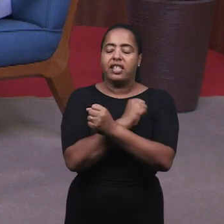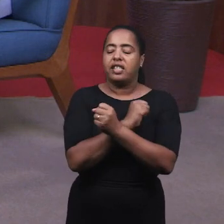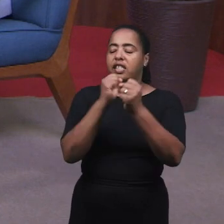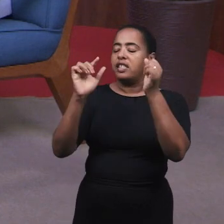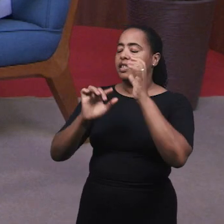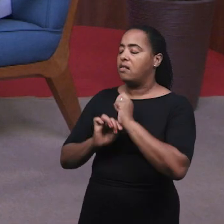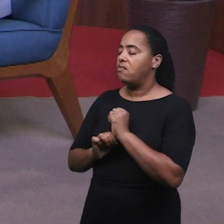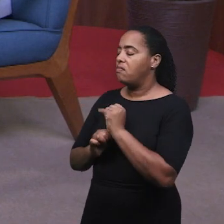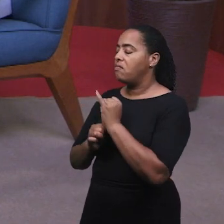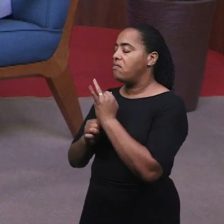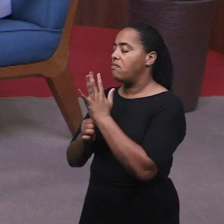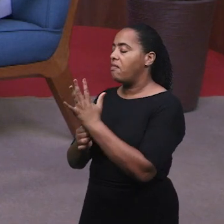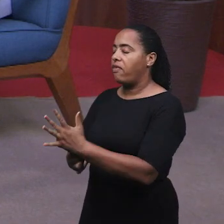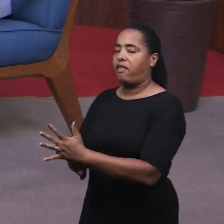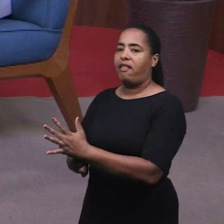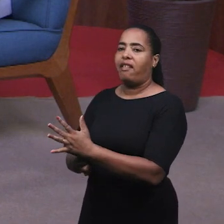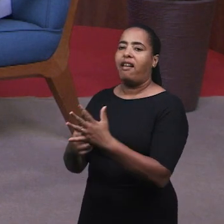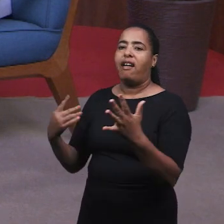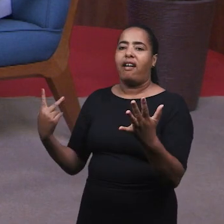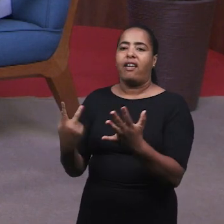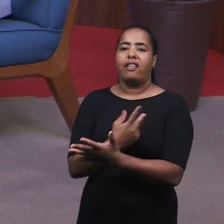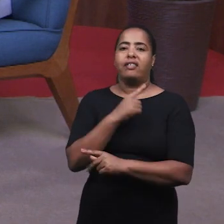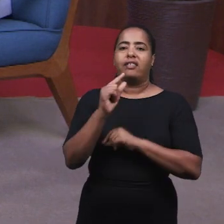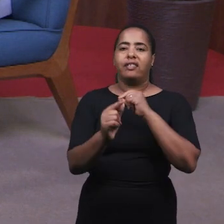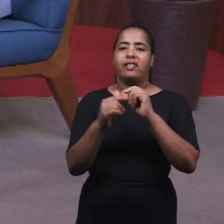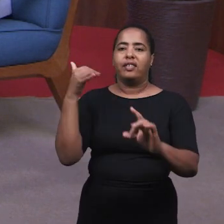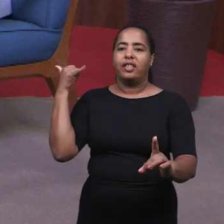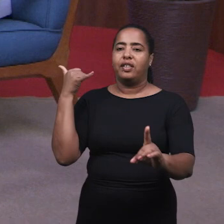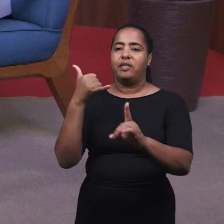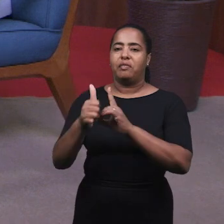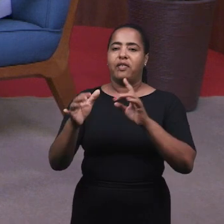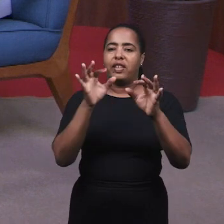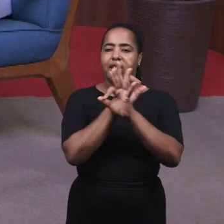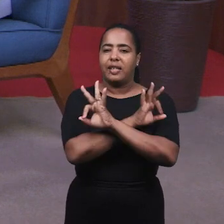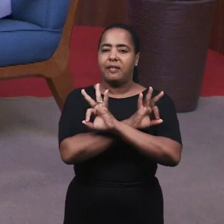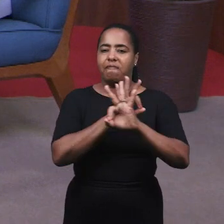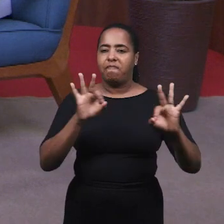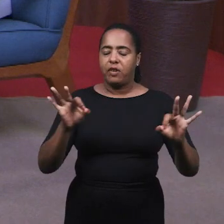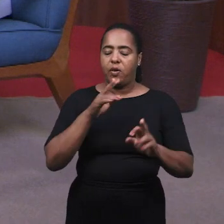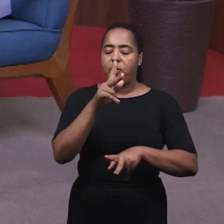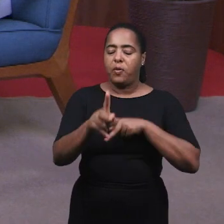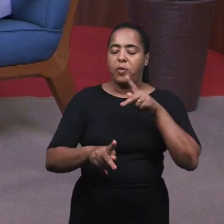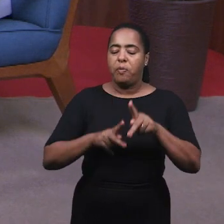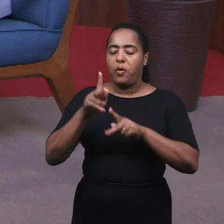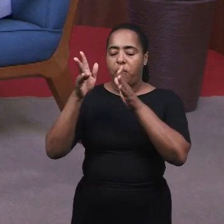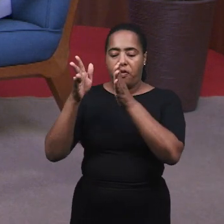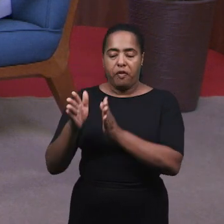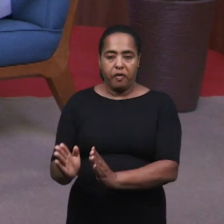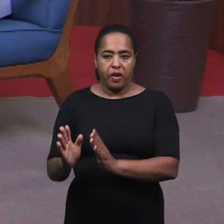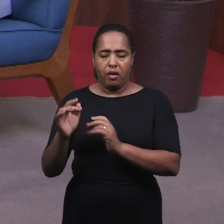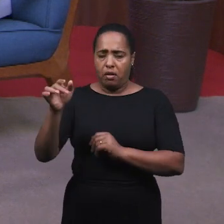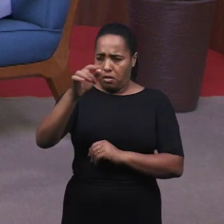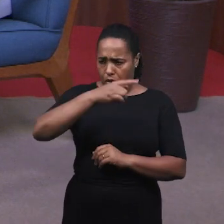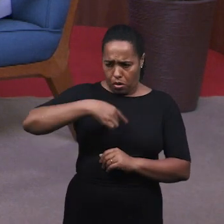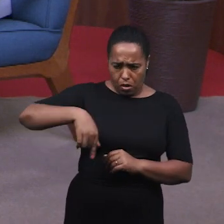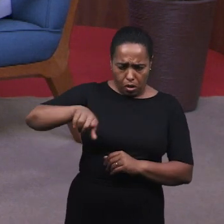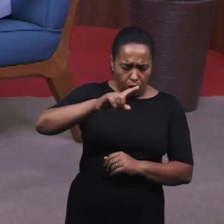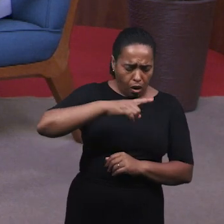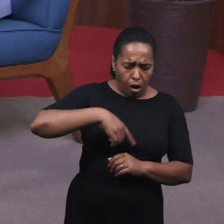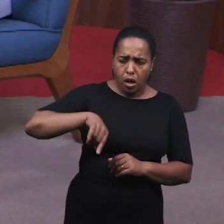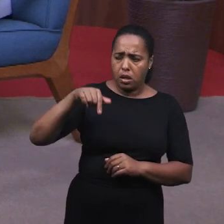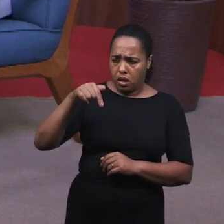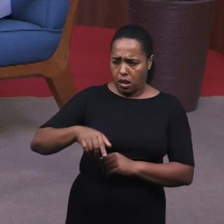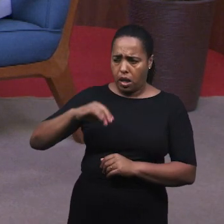une prophétie notable que l'Église fidèle ne sont pas ici, Joseph, en parlant d'un nom,